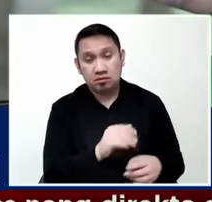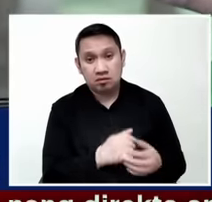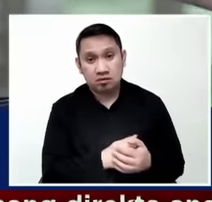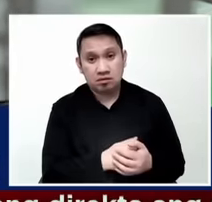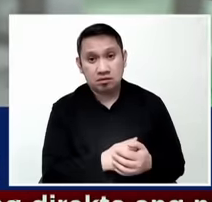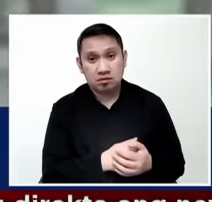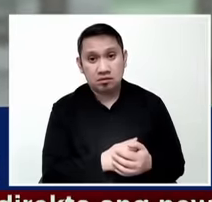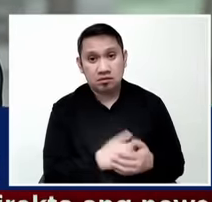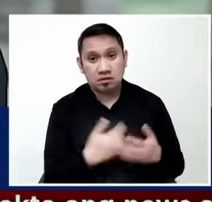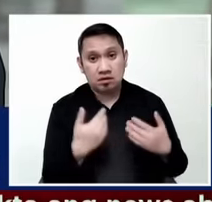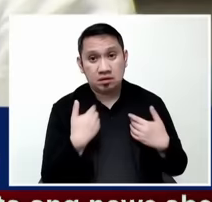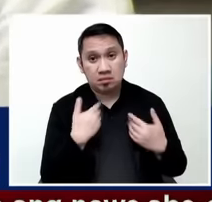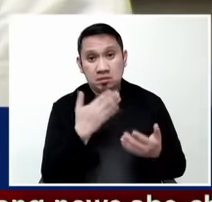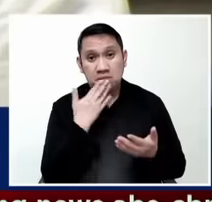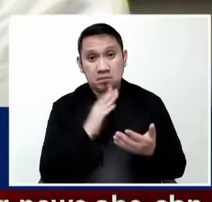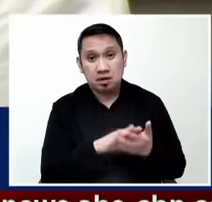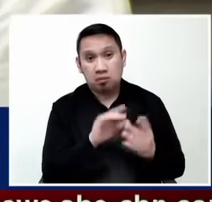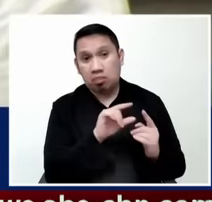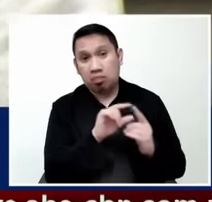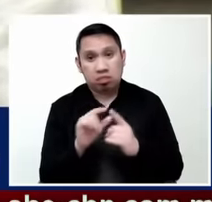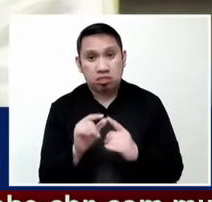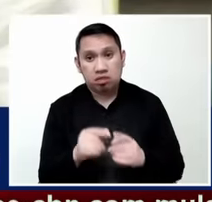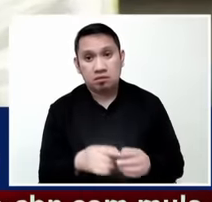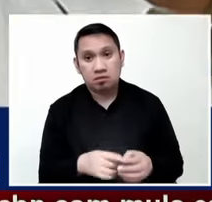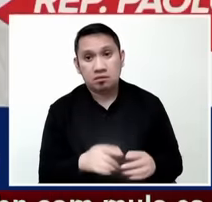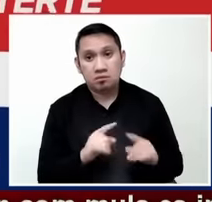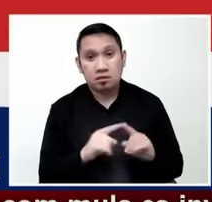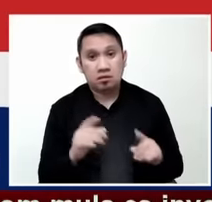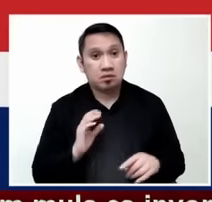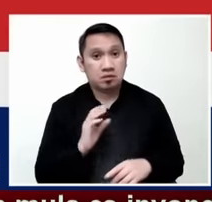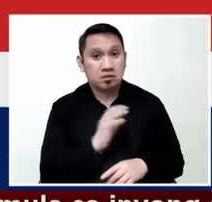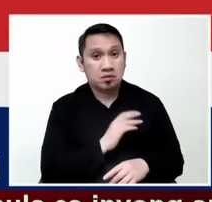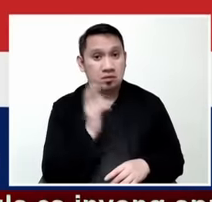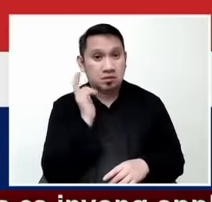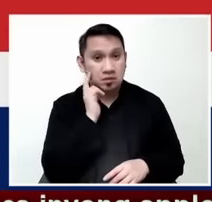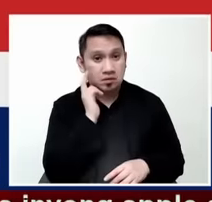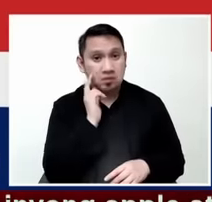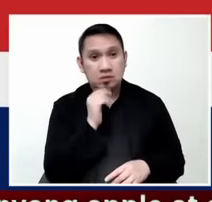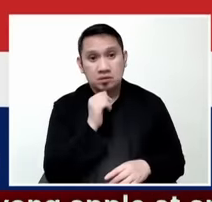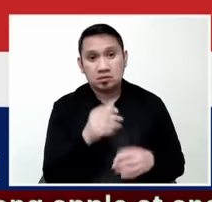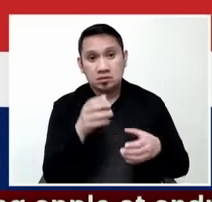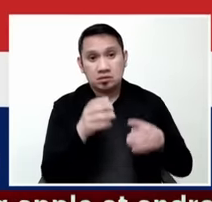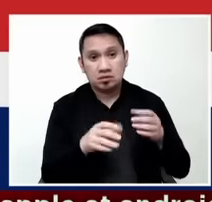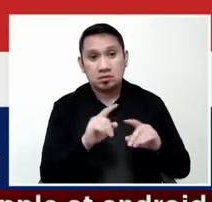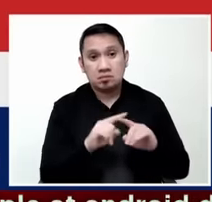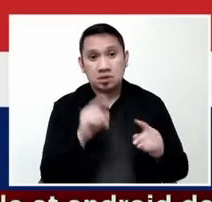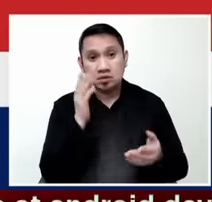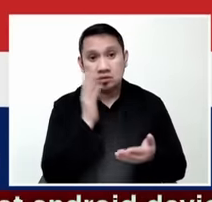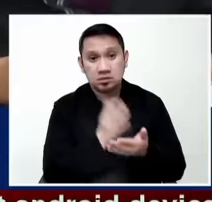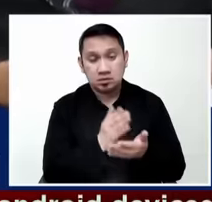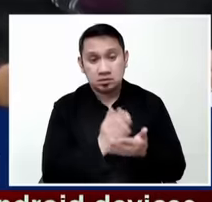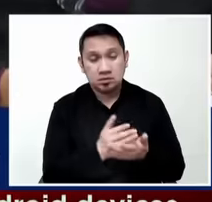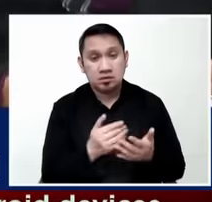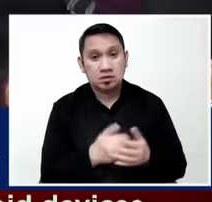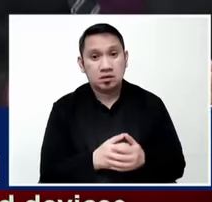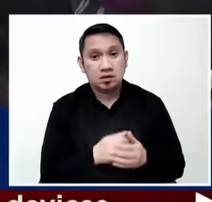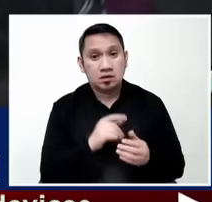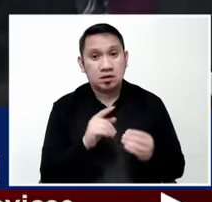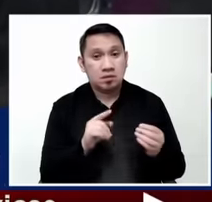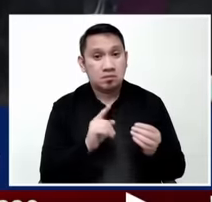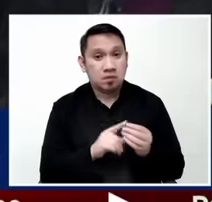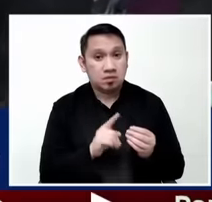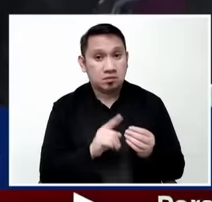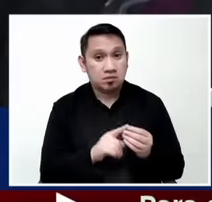silang bad na sinasabi din. Para kay Congressman Duterte, imbis na magdemanda, dapat tigilan na ni Castro ang pagpapamedya. Pero sagot ni